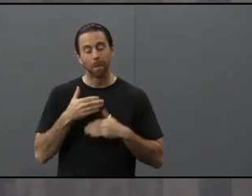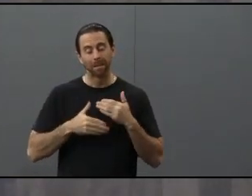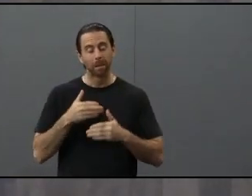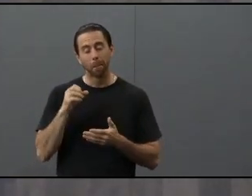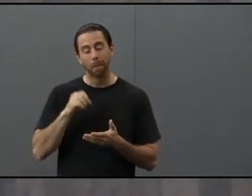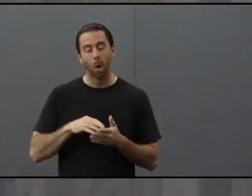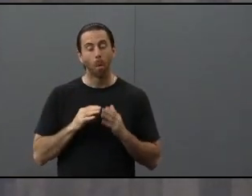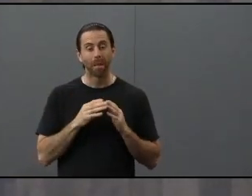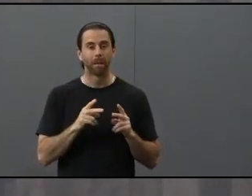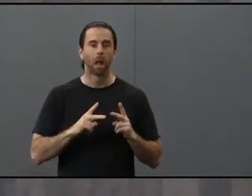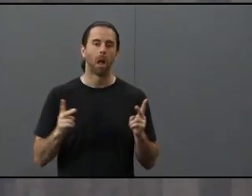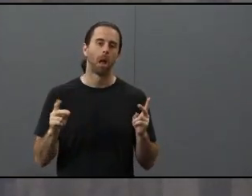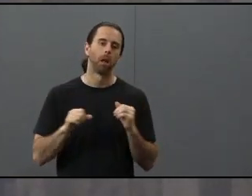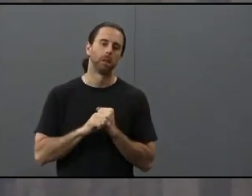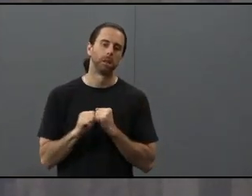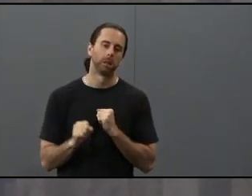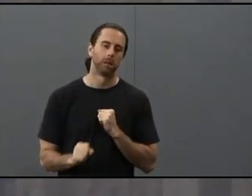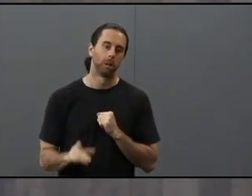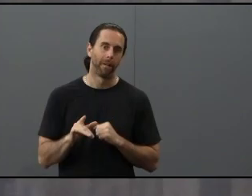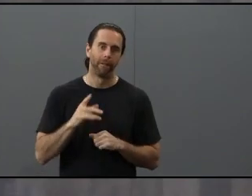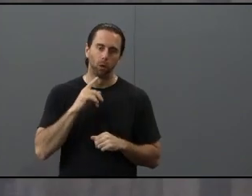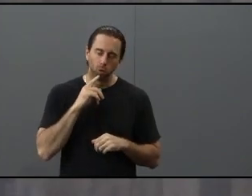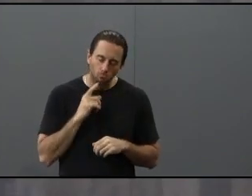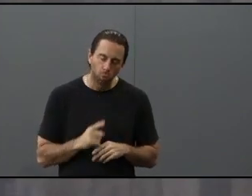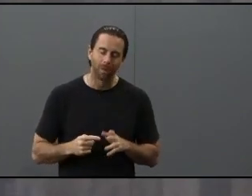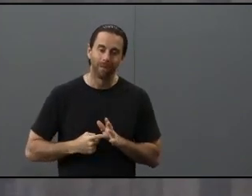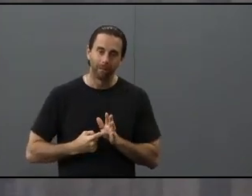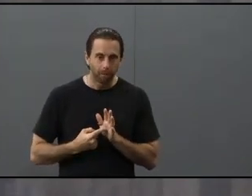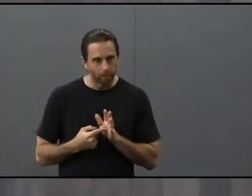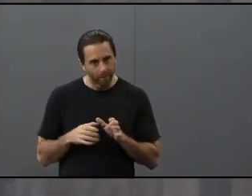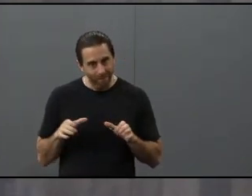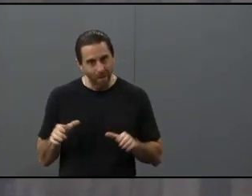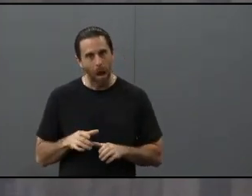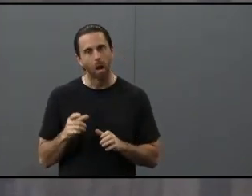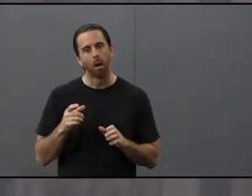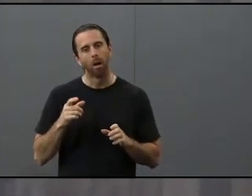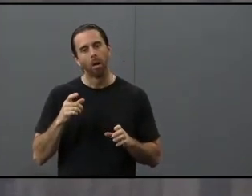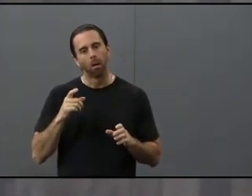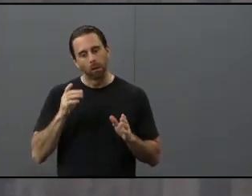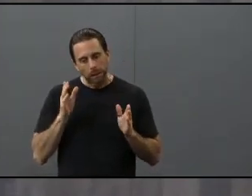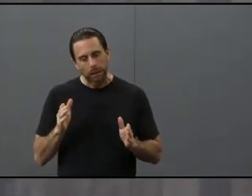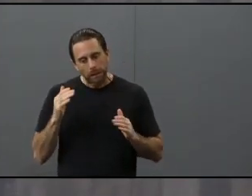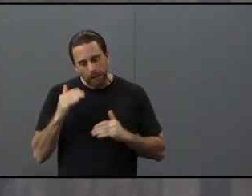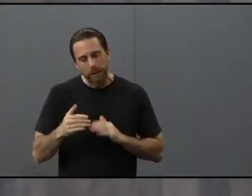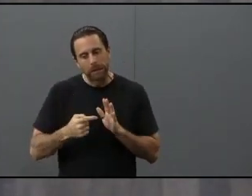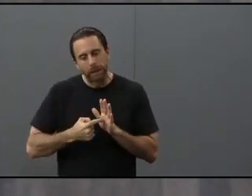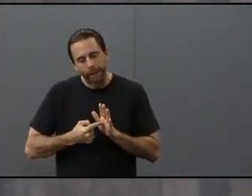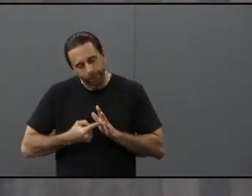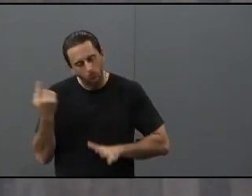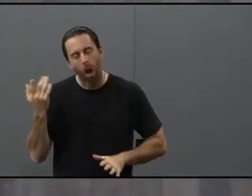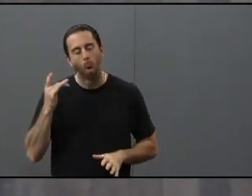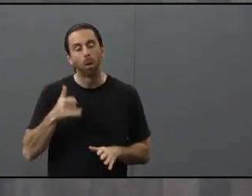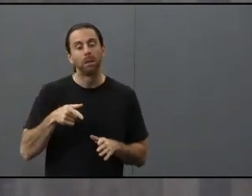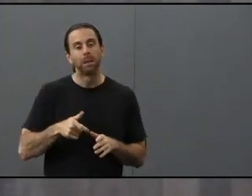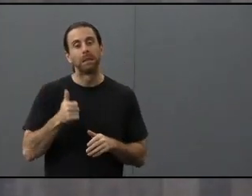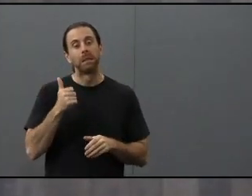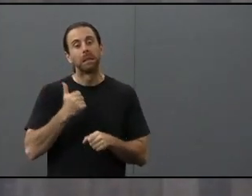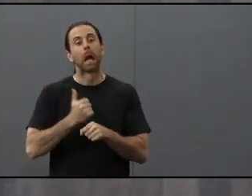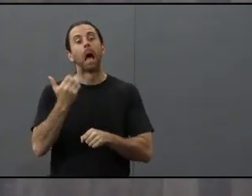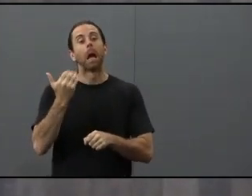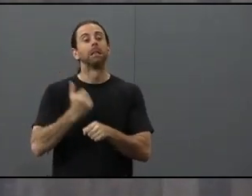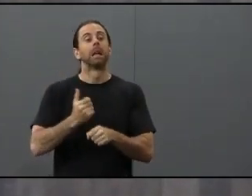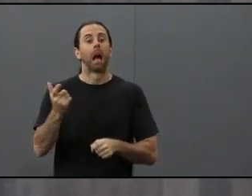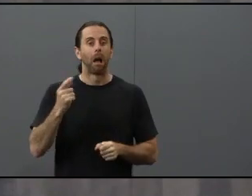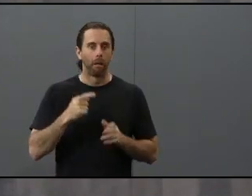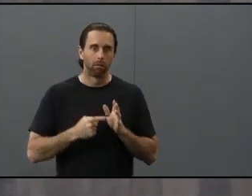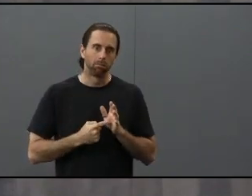d'urbanisme est très long parce qu'on veut être sûr et certain de le faire de de façon le plus parfaite possible parce qu'il va être bon pour une dizaine quinzaine d'années on